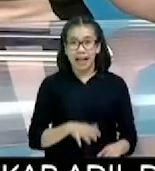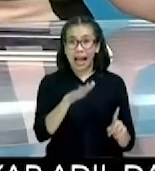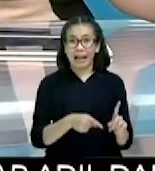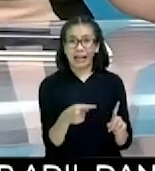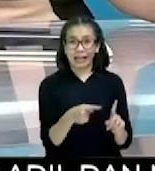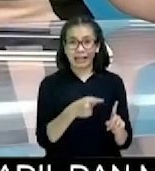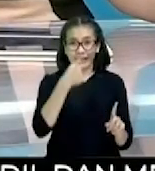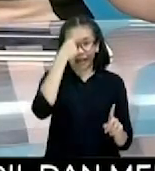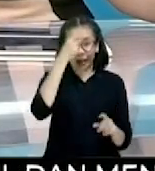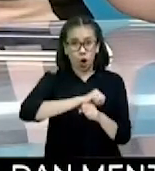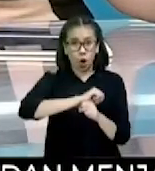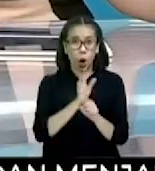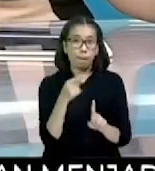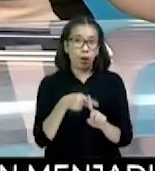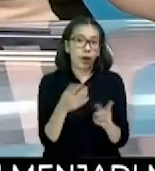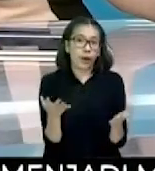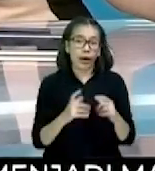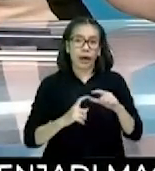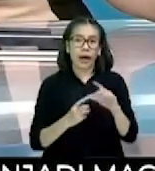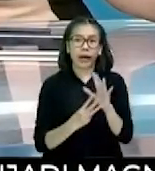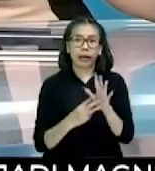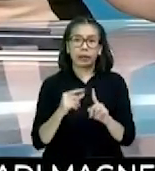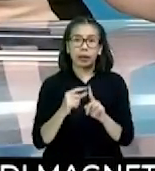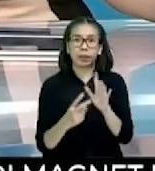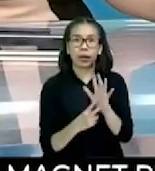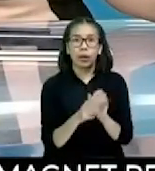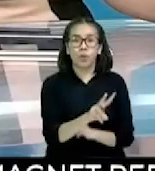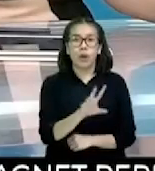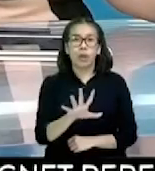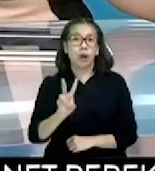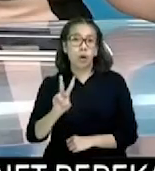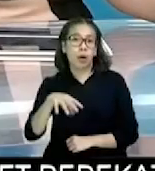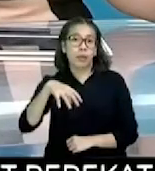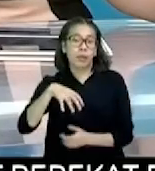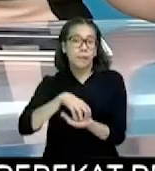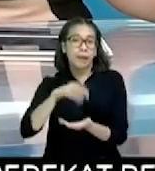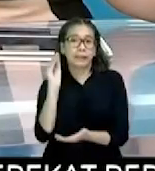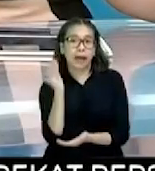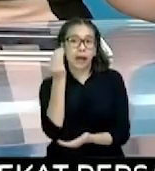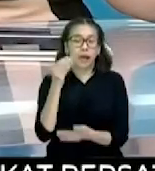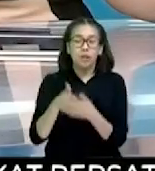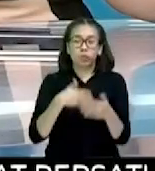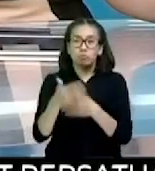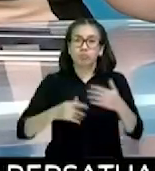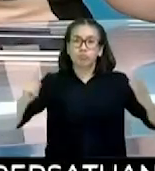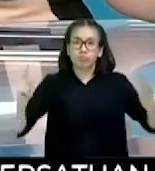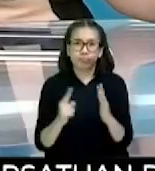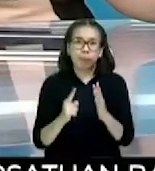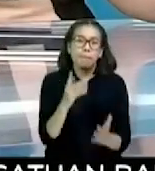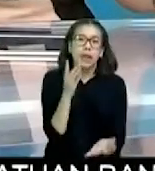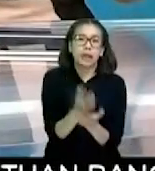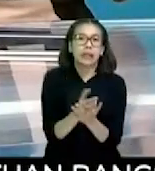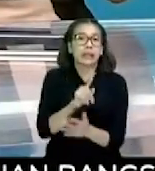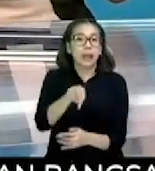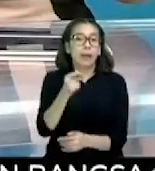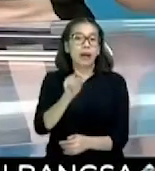Pasca seorang siswa positif COVID-19, SMPN 252 Jakarta ditutup sementara. Kegiatan PTM 100% pun dihentikan selama 5